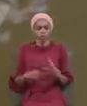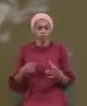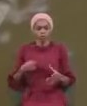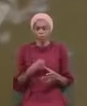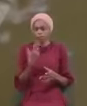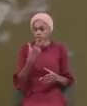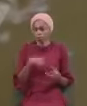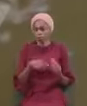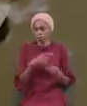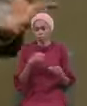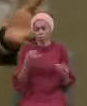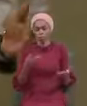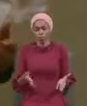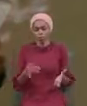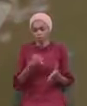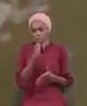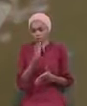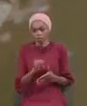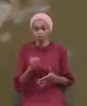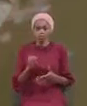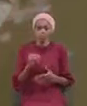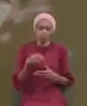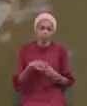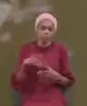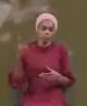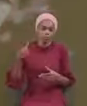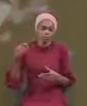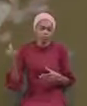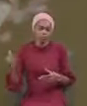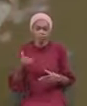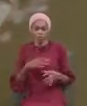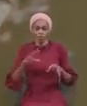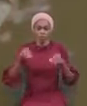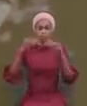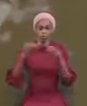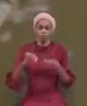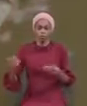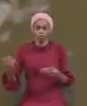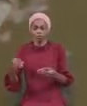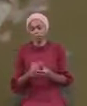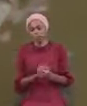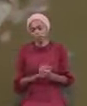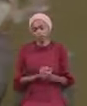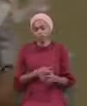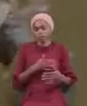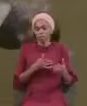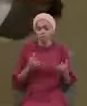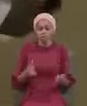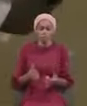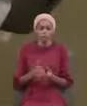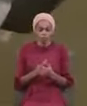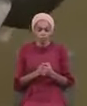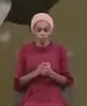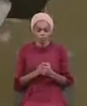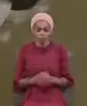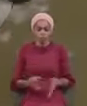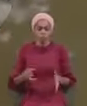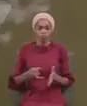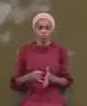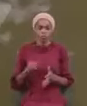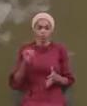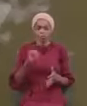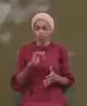matin si les team également et tous les et les offrandes comme l'avons dit c'est